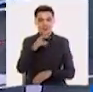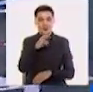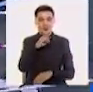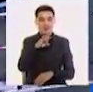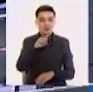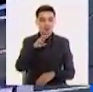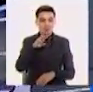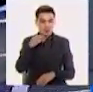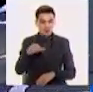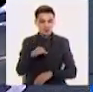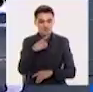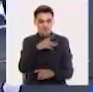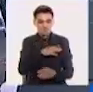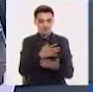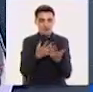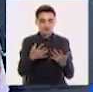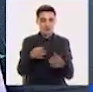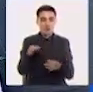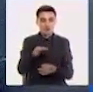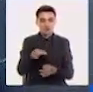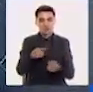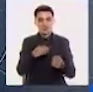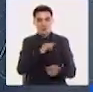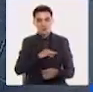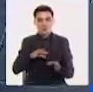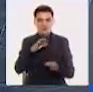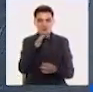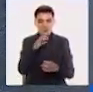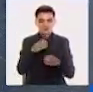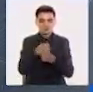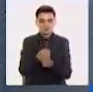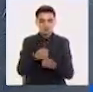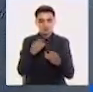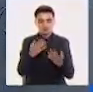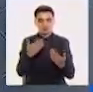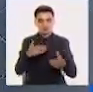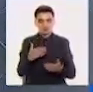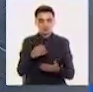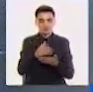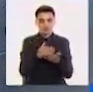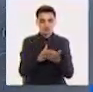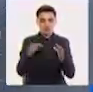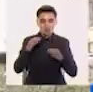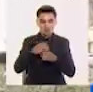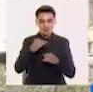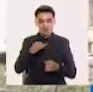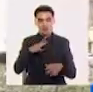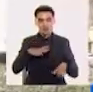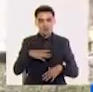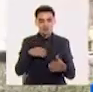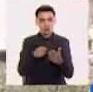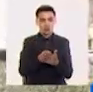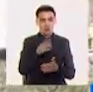қатаңдату шаралары түрлі объектілердің жұмыс уақытын қысқартуға ғана әсер етеді дейді. Енді базарлар түскі 3-ке